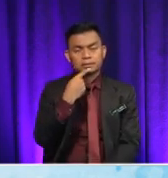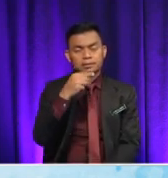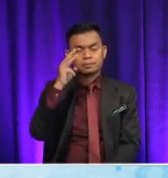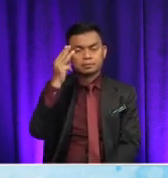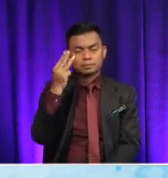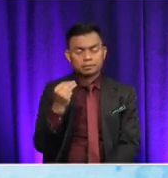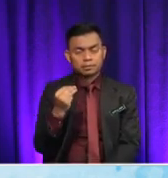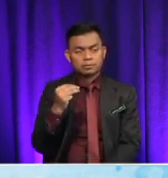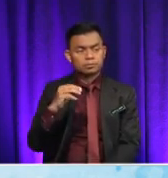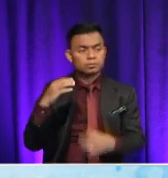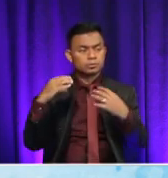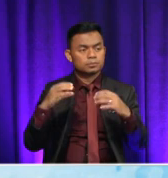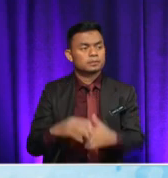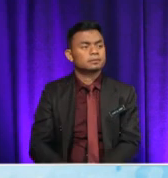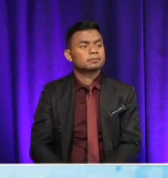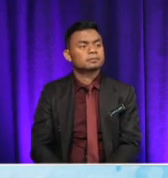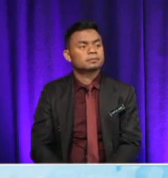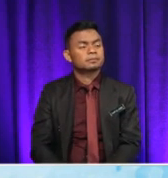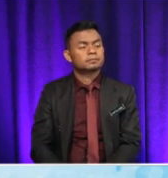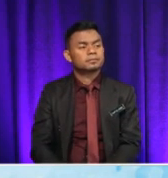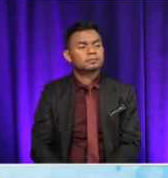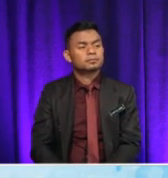dari SMK kinarut